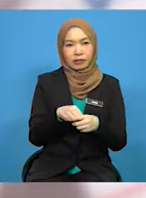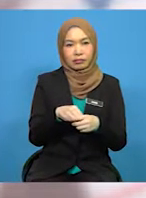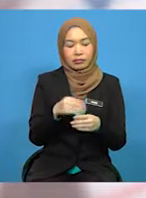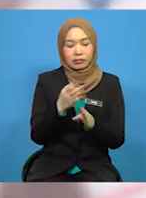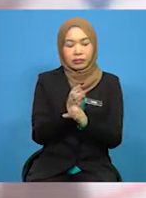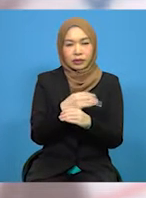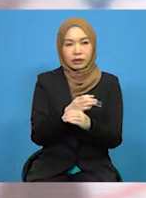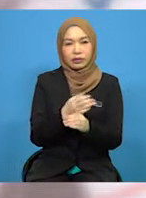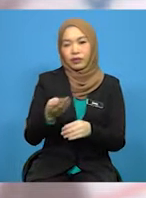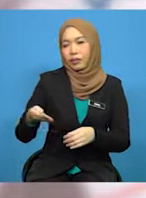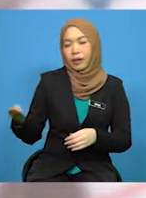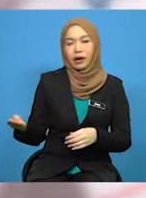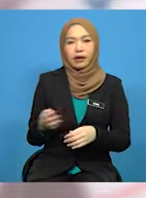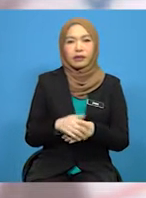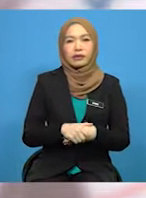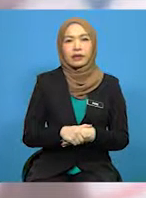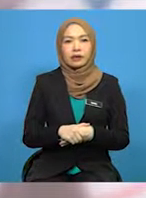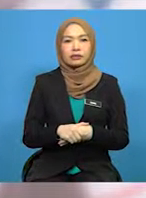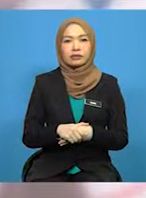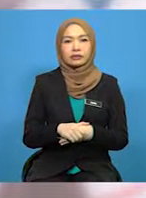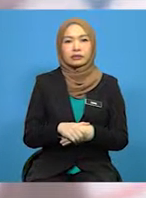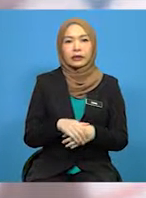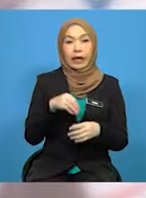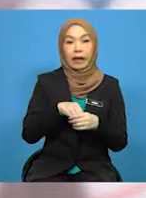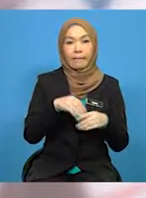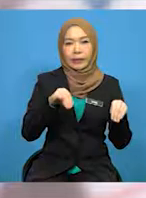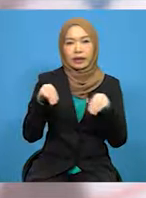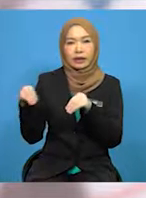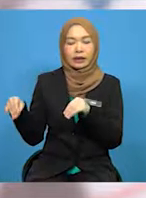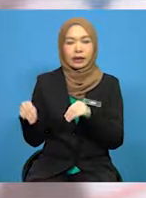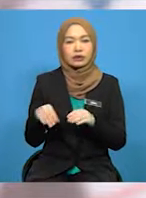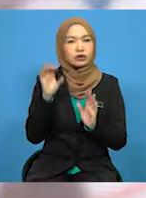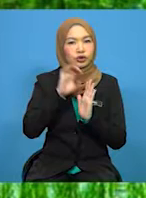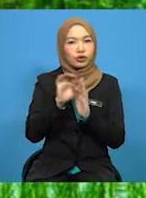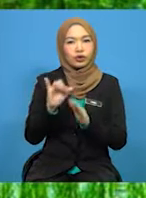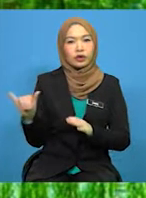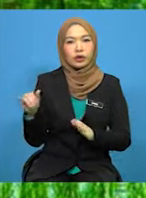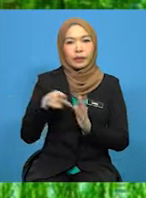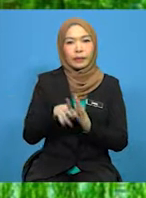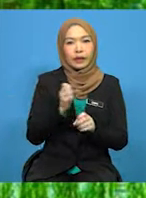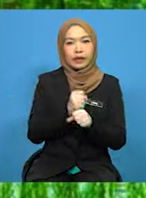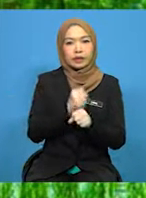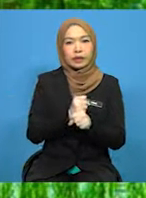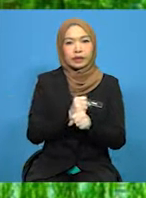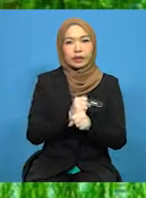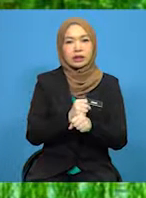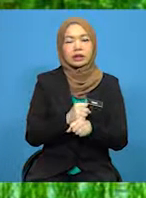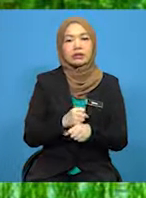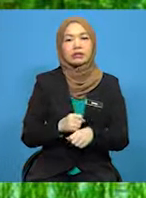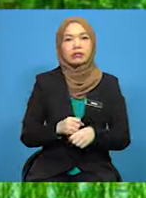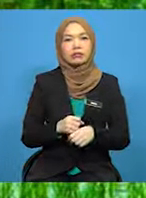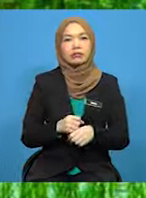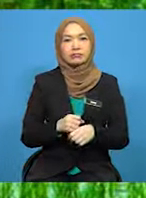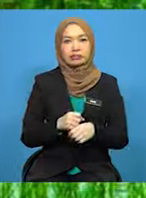melibatkan aktiviti pertanian. Contohnya, pekerja sawah